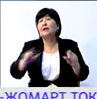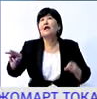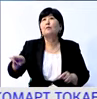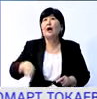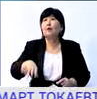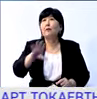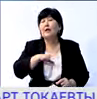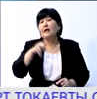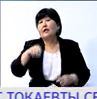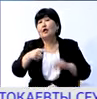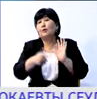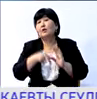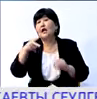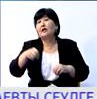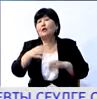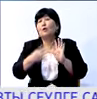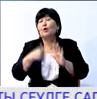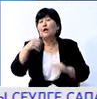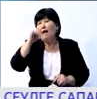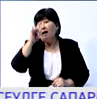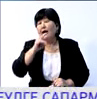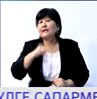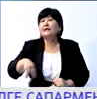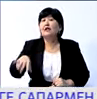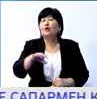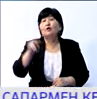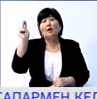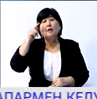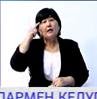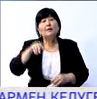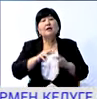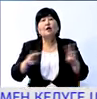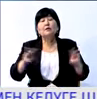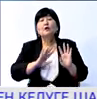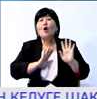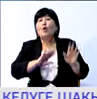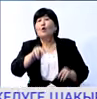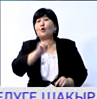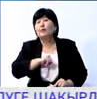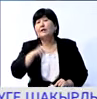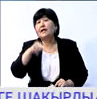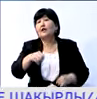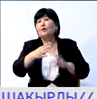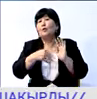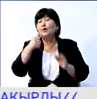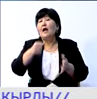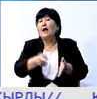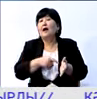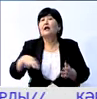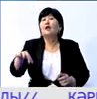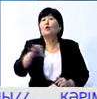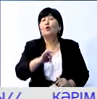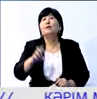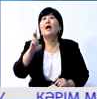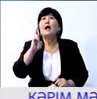басшысы, 2017-2019 жылдары Қазақстан Республикасы білім және ғылым министрінің орынбасары, 2019 жылы Қарағанды